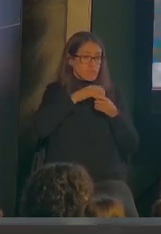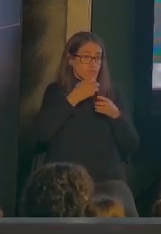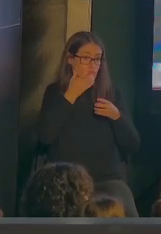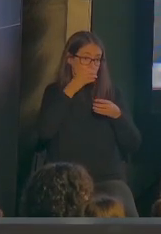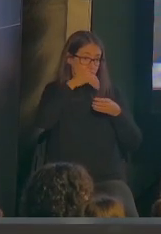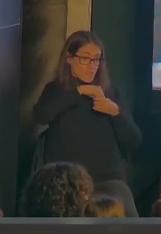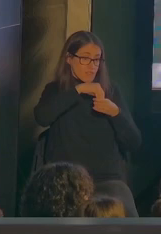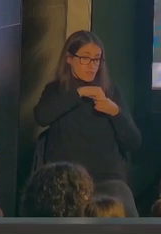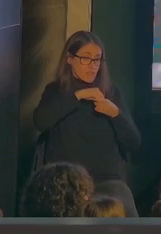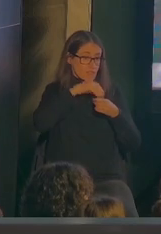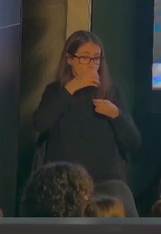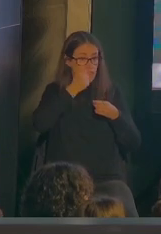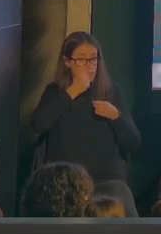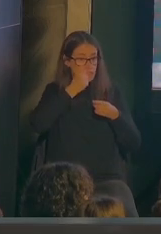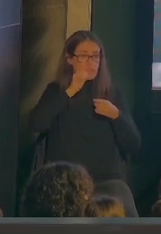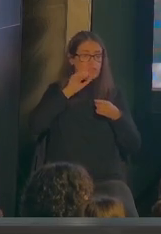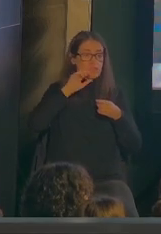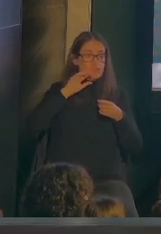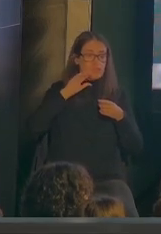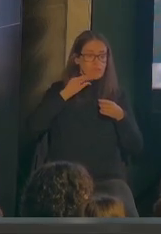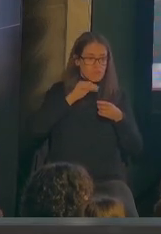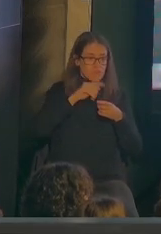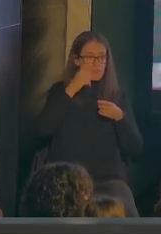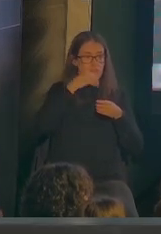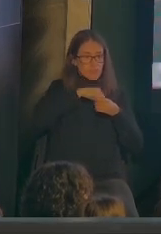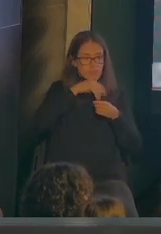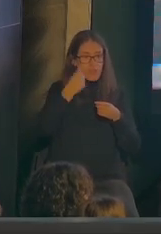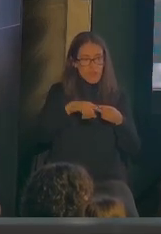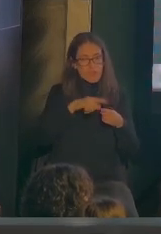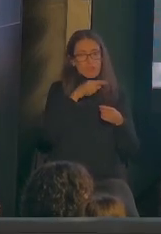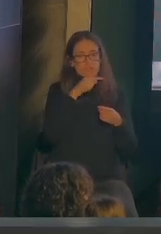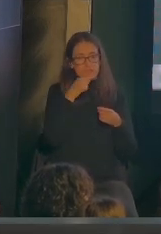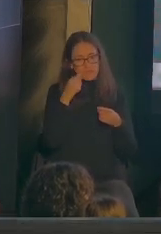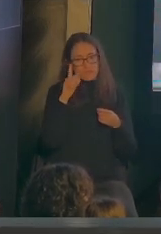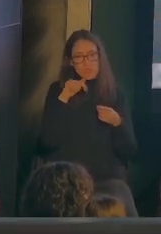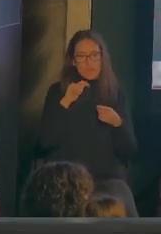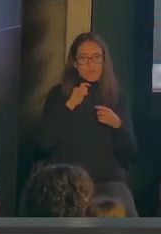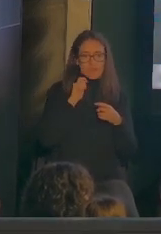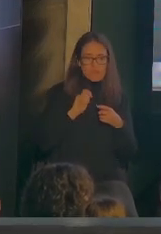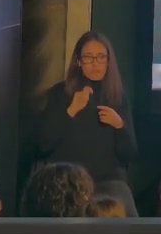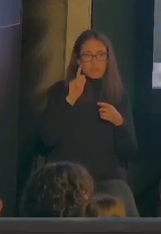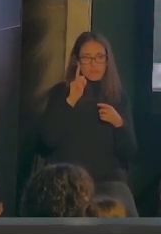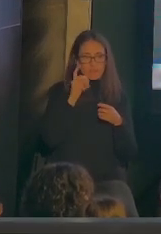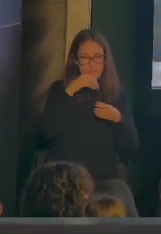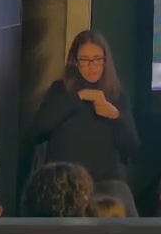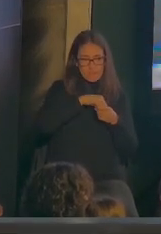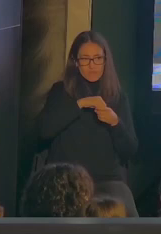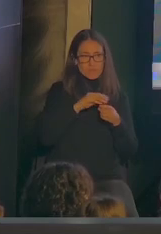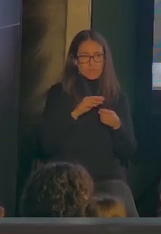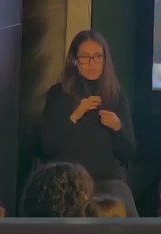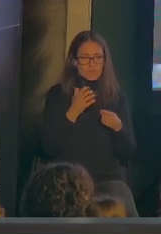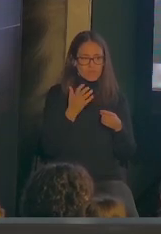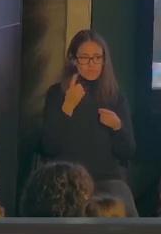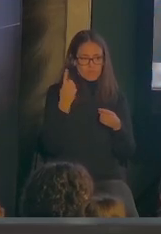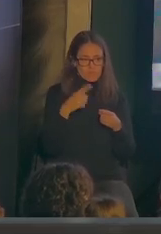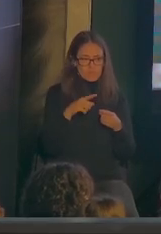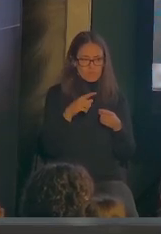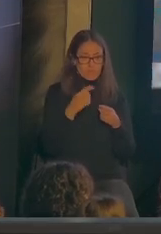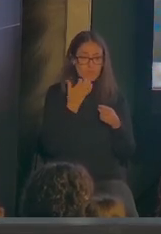hi ha el gust, l'acidesa, etc. En aquest cas, l'oli essencial ens donarà tot l'aroma de la